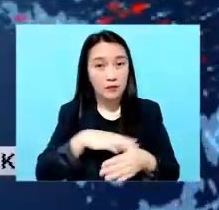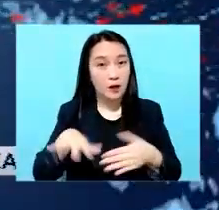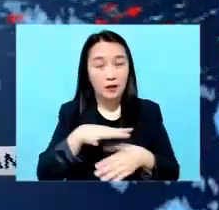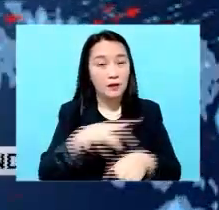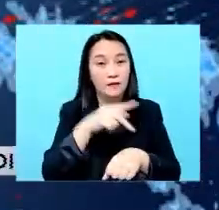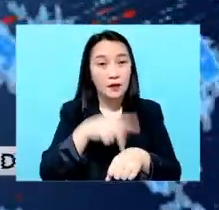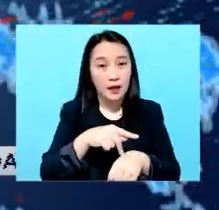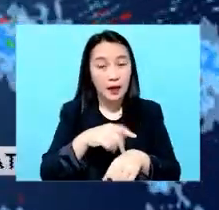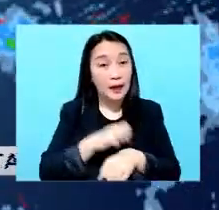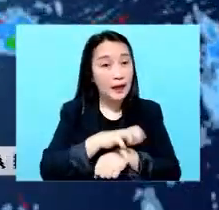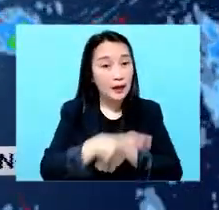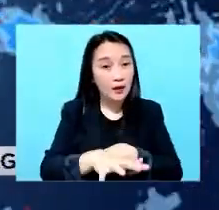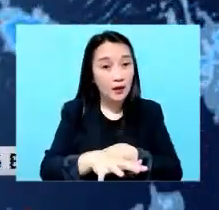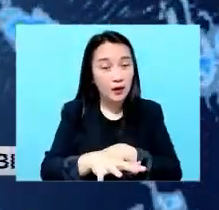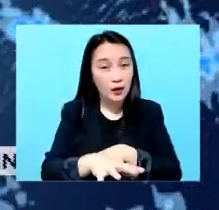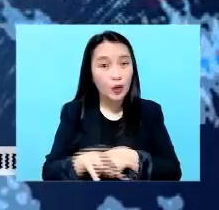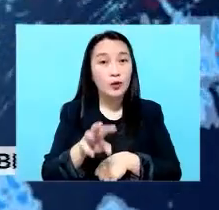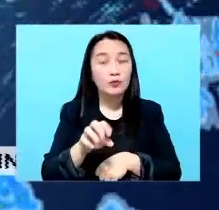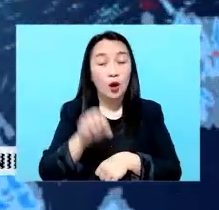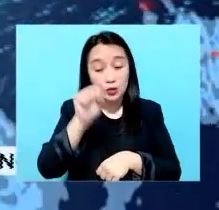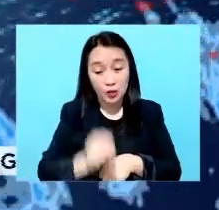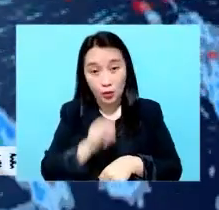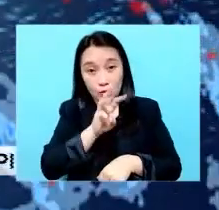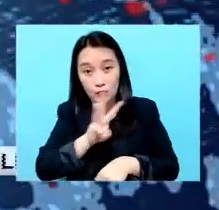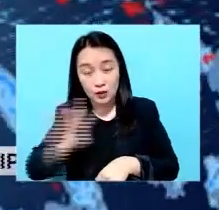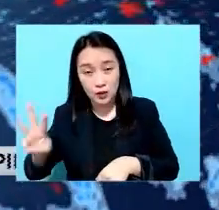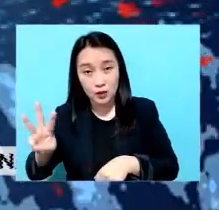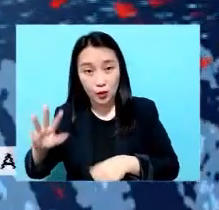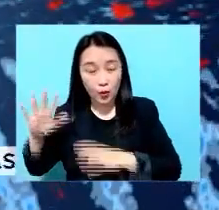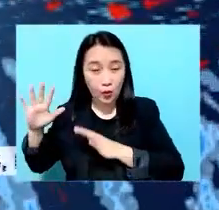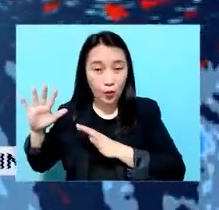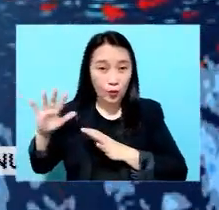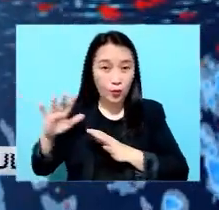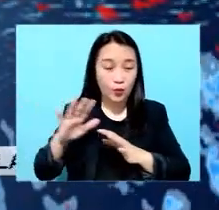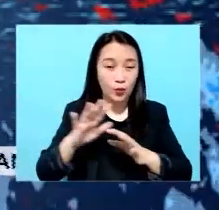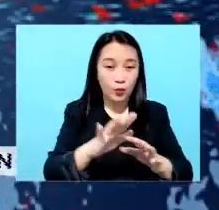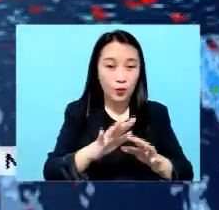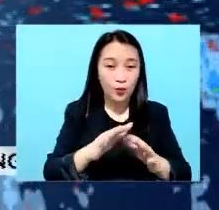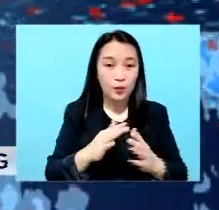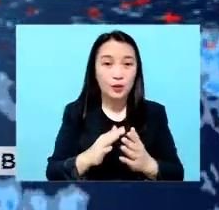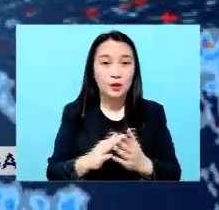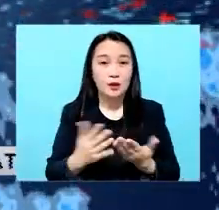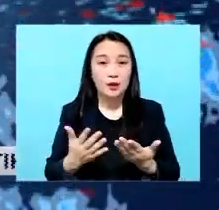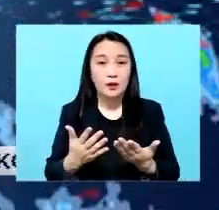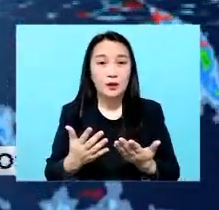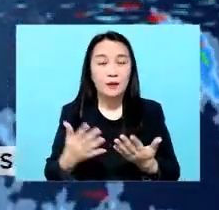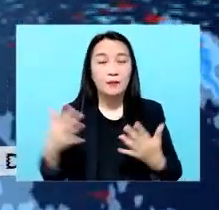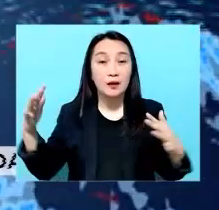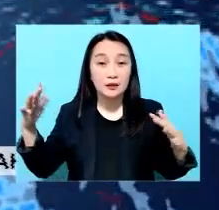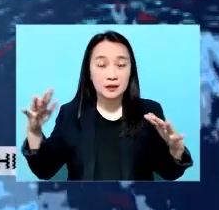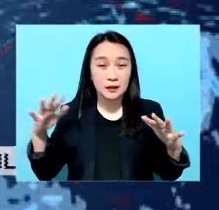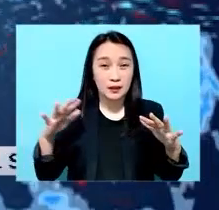ng southwesterly surface wind flow. Nagdadala rin ng ulan sa bansa ang frontal system o pagsasalubong ng mainit